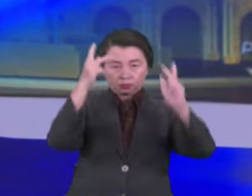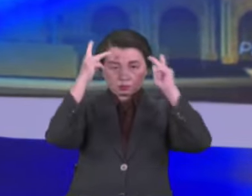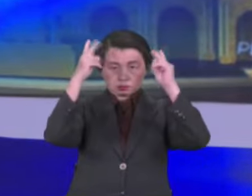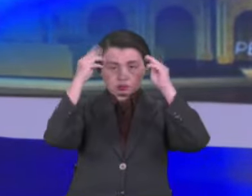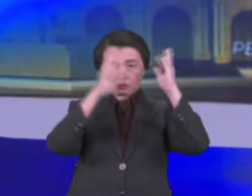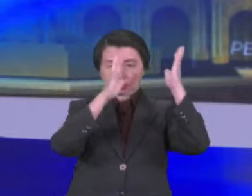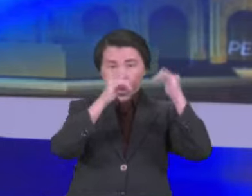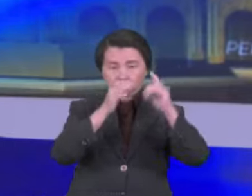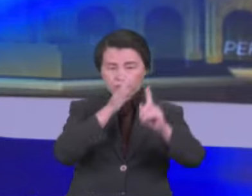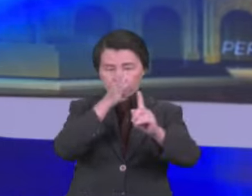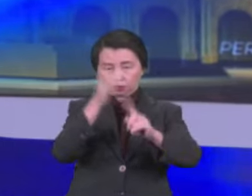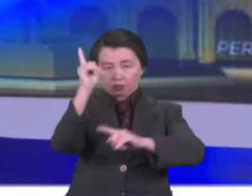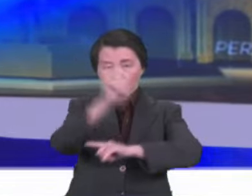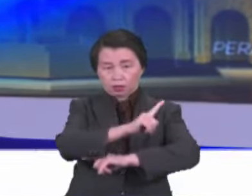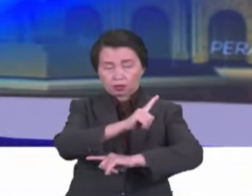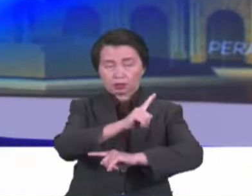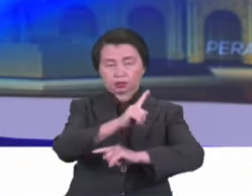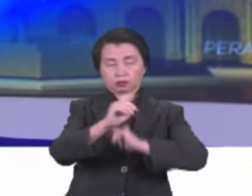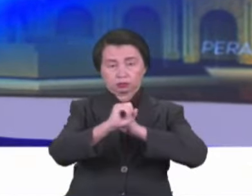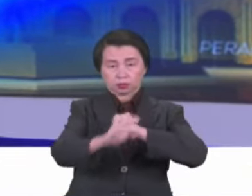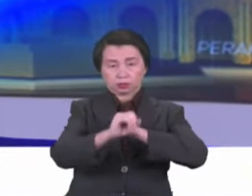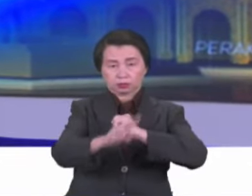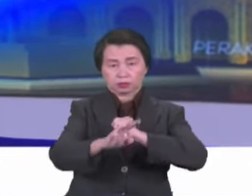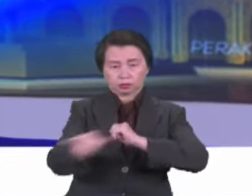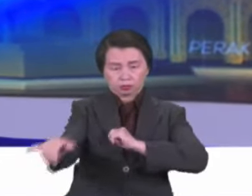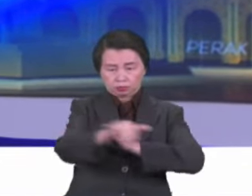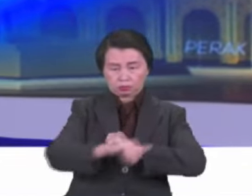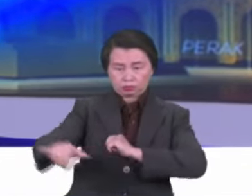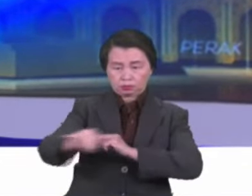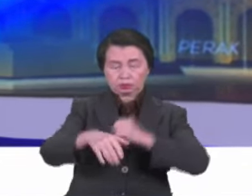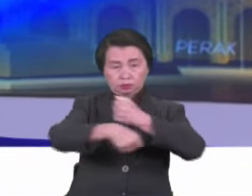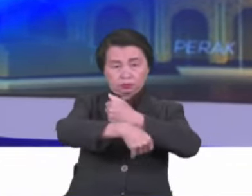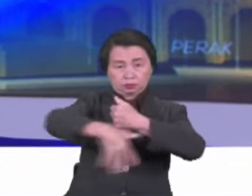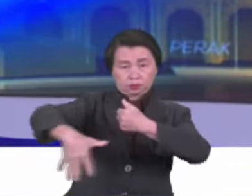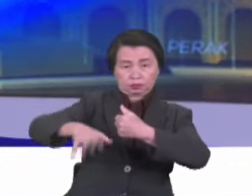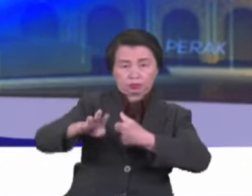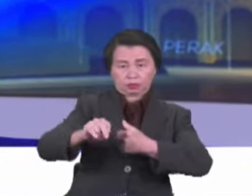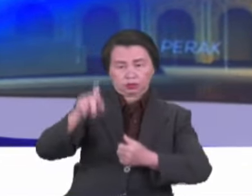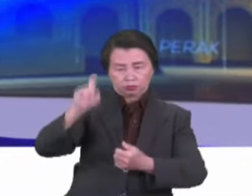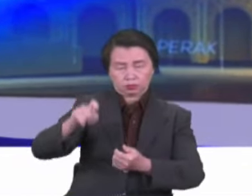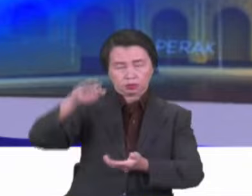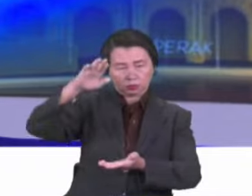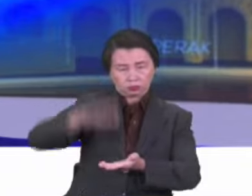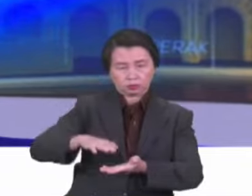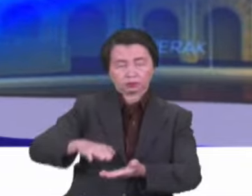berharap menuju hari-hari terakhir kempen, polemik sesama parti komponen juga perlu dikurangkan.